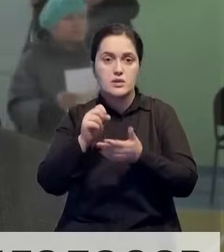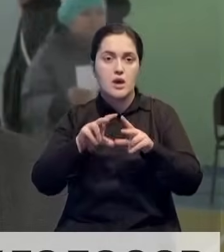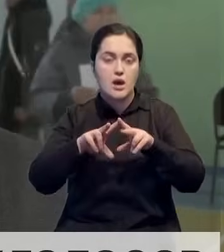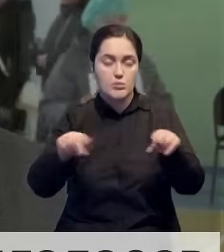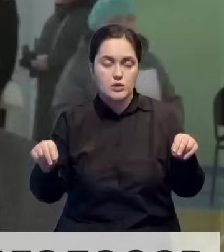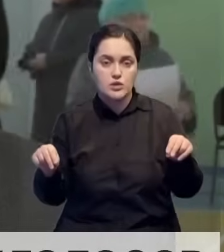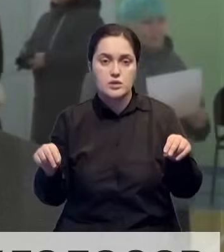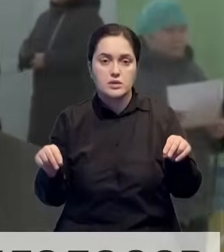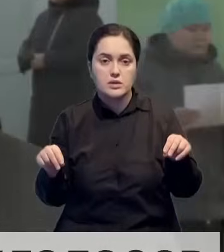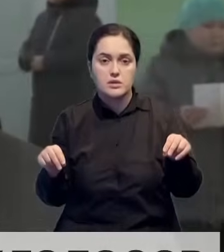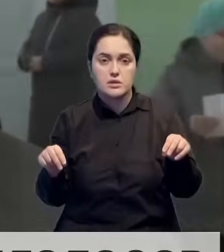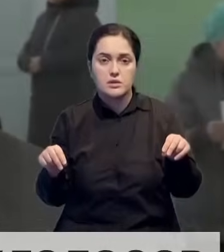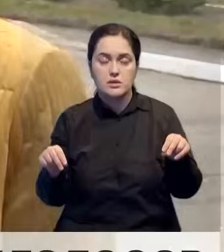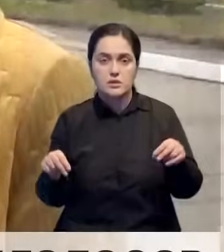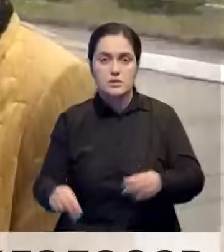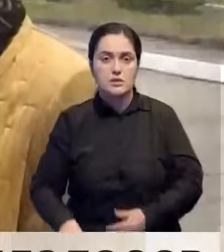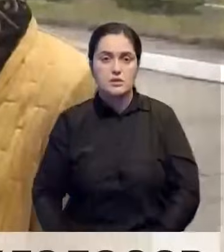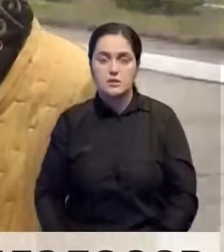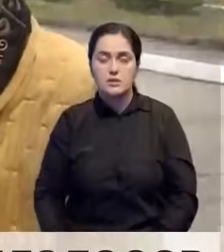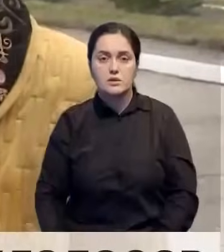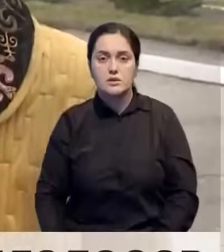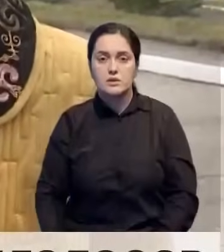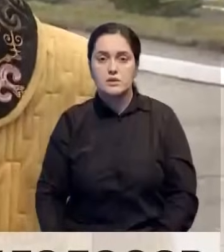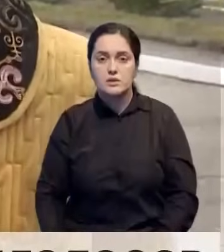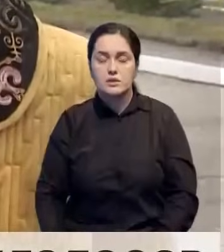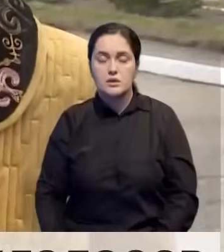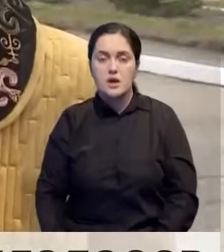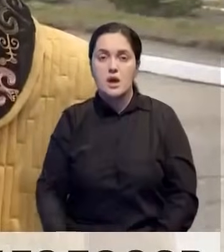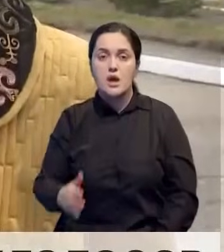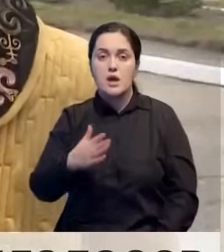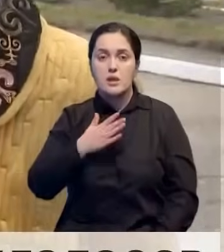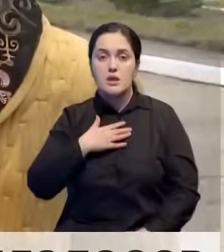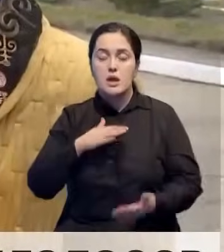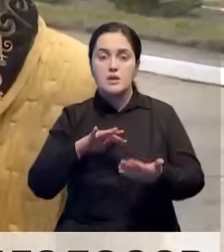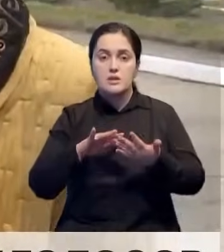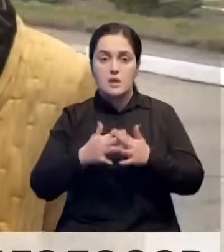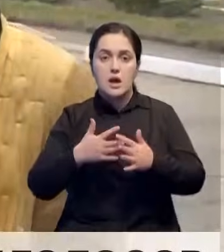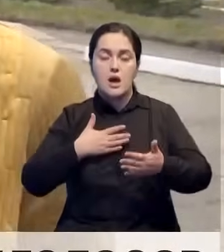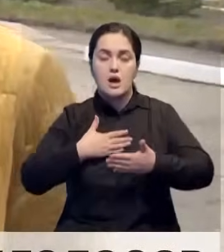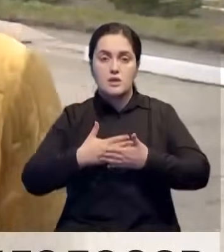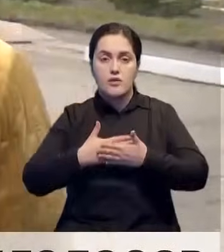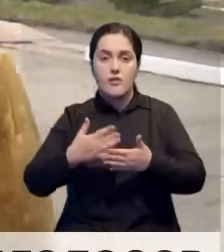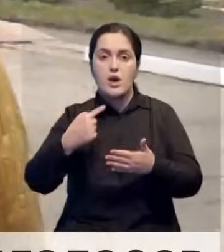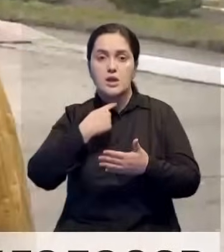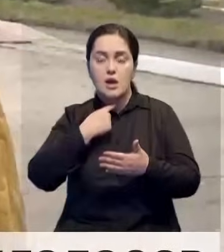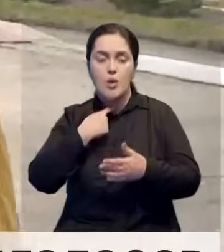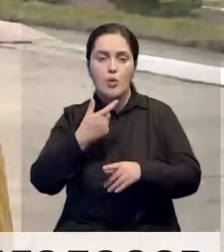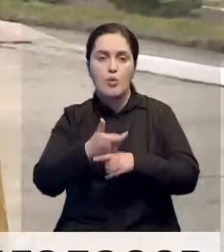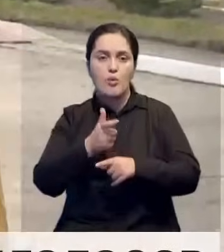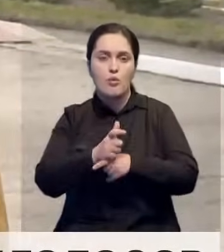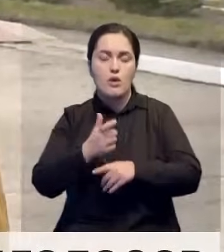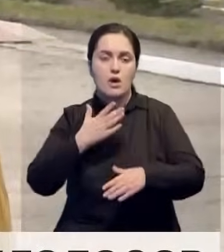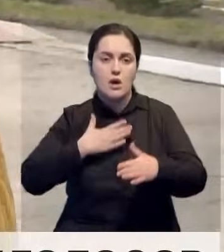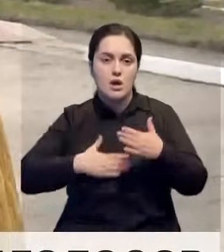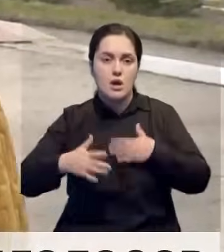были приняты во время предвыборной кампании. Аул халка. Жители нашего села Алия активно голосовали. Я очень рада. На нового